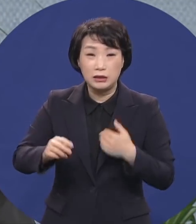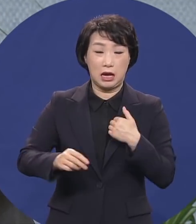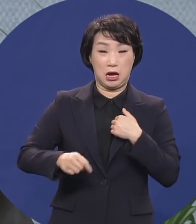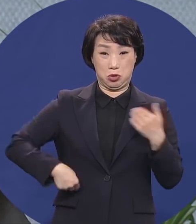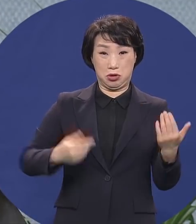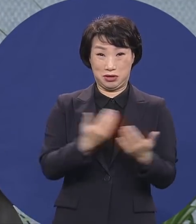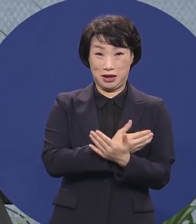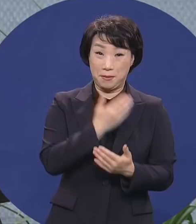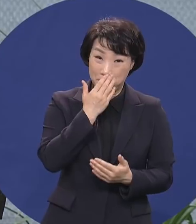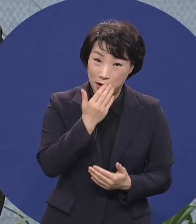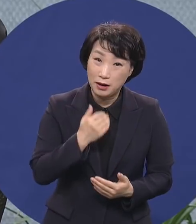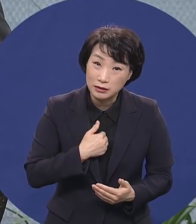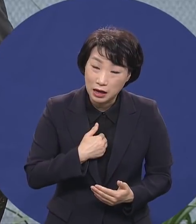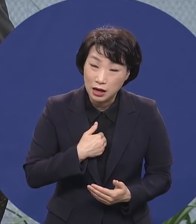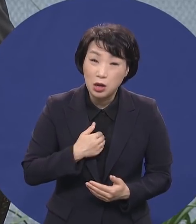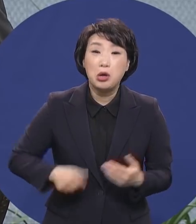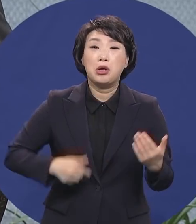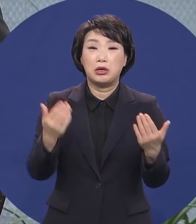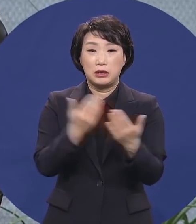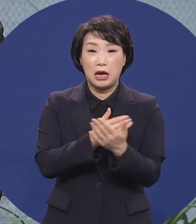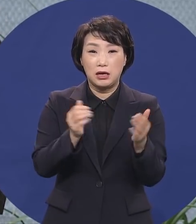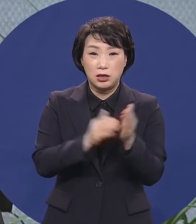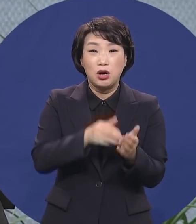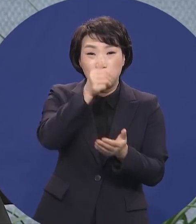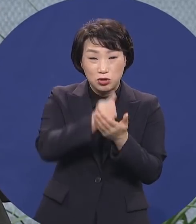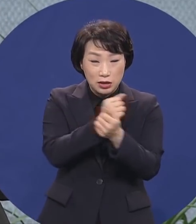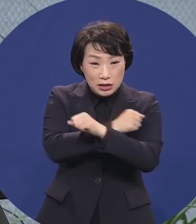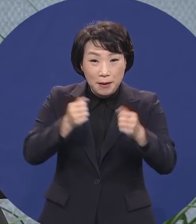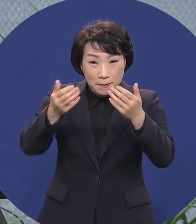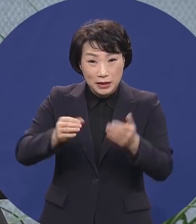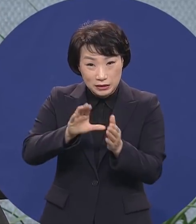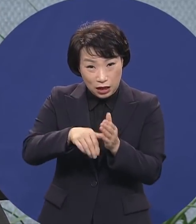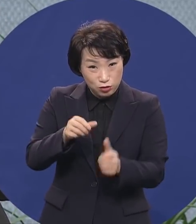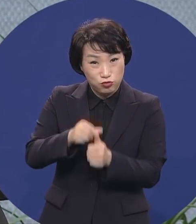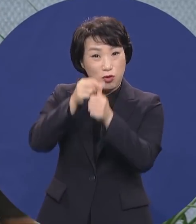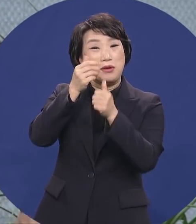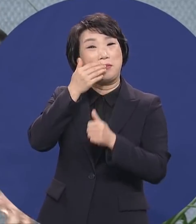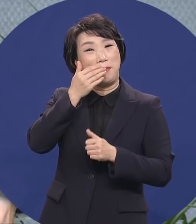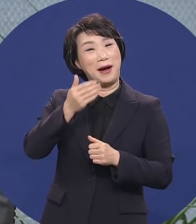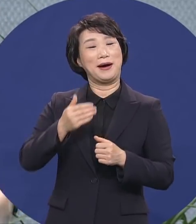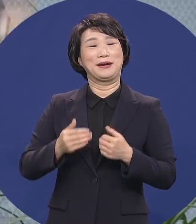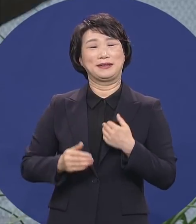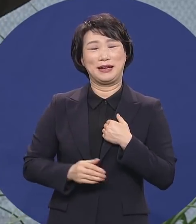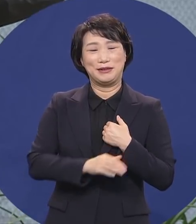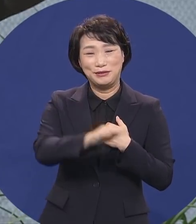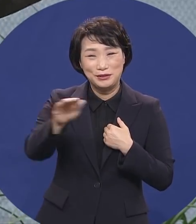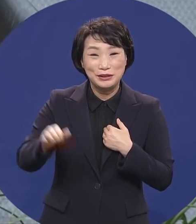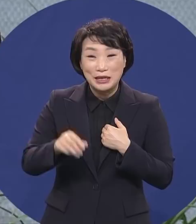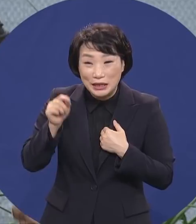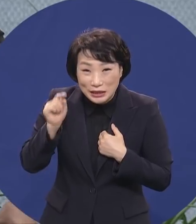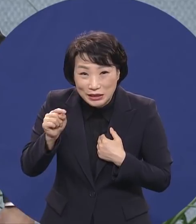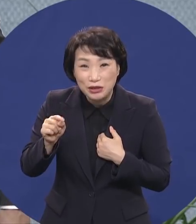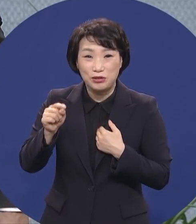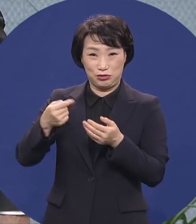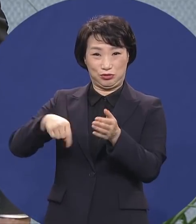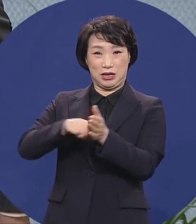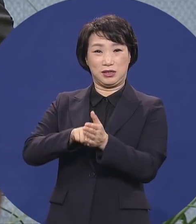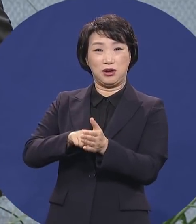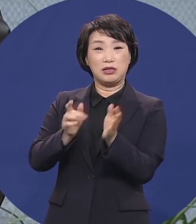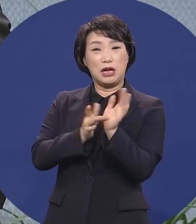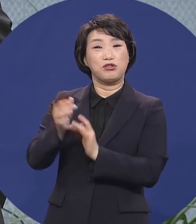회개할 수 있고, 회개해서 제사함 받을 때 구원받을 수 있으니, 내가 이걸 위해 왔어.